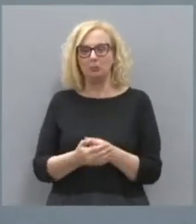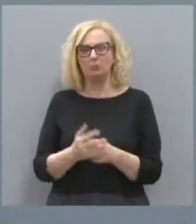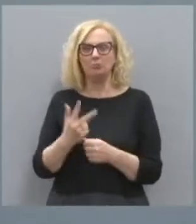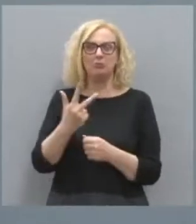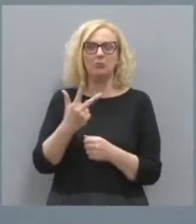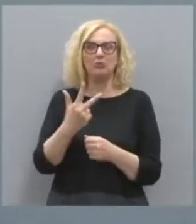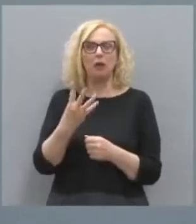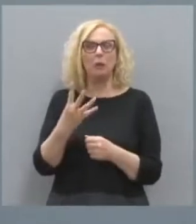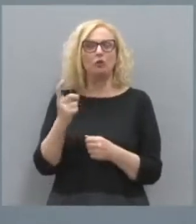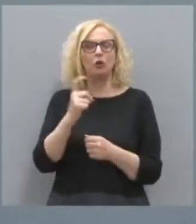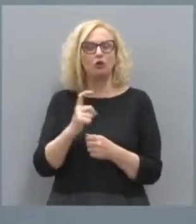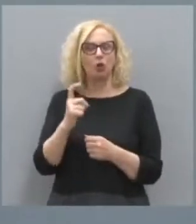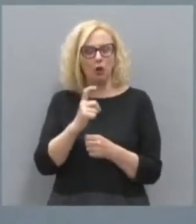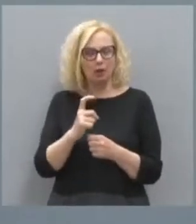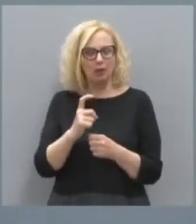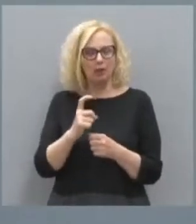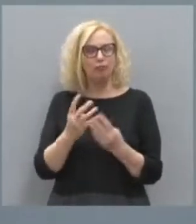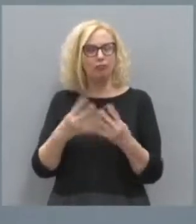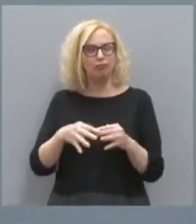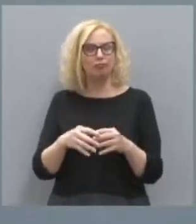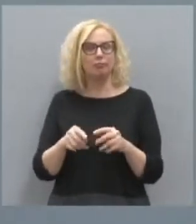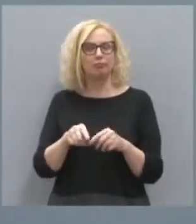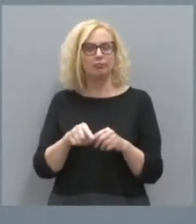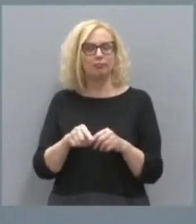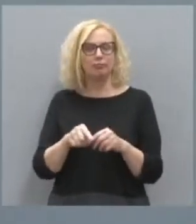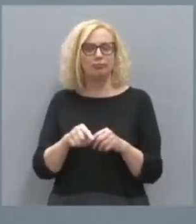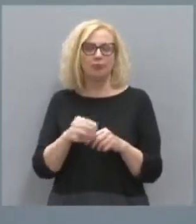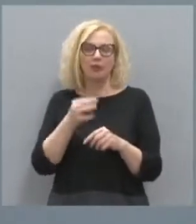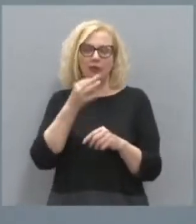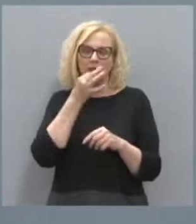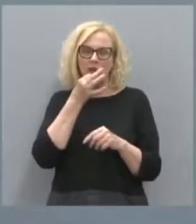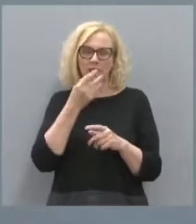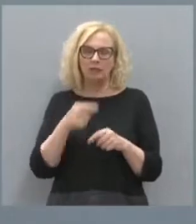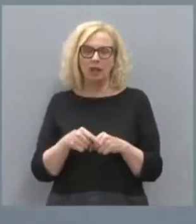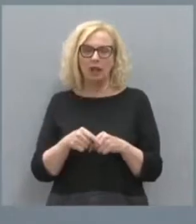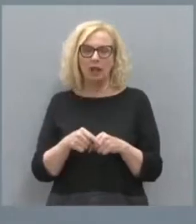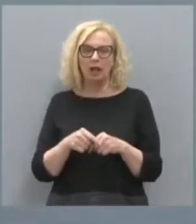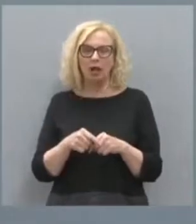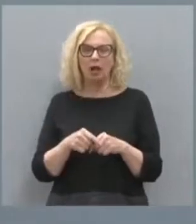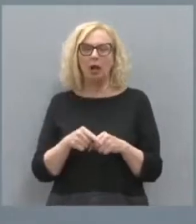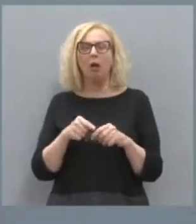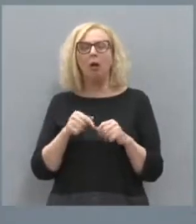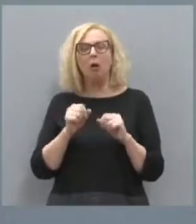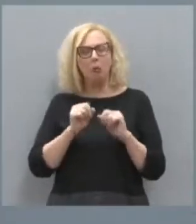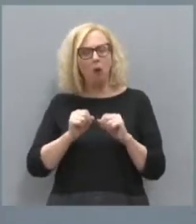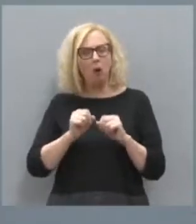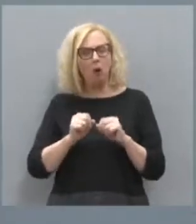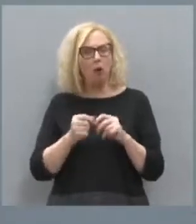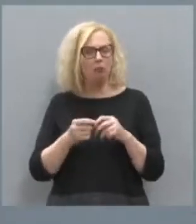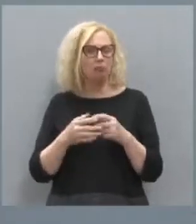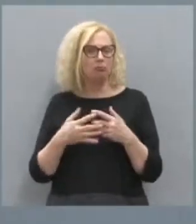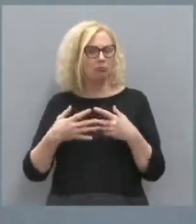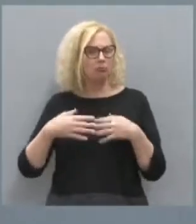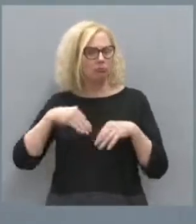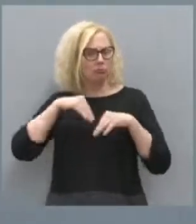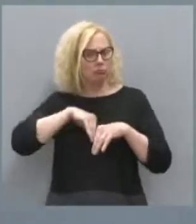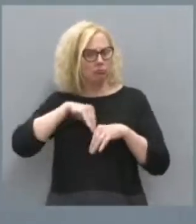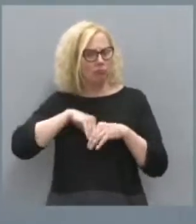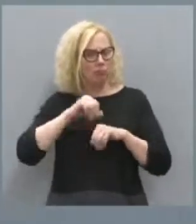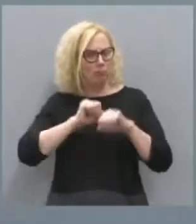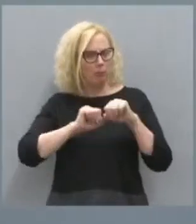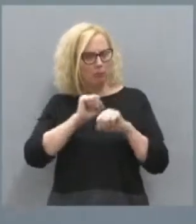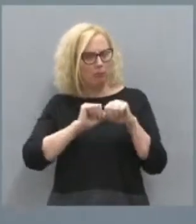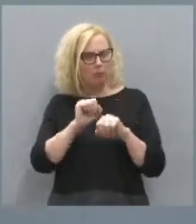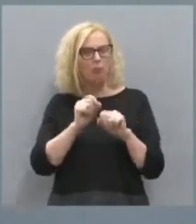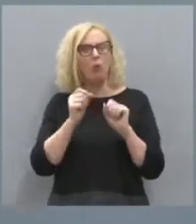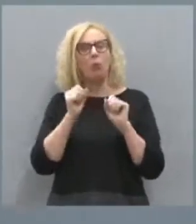giorni quindi il sistema riesce a proteggersi sistema immunitario riesce a